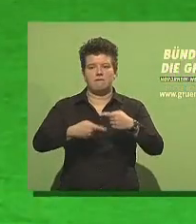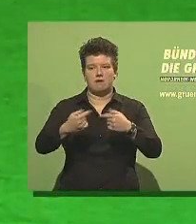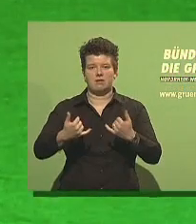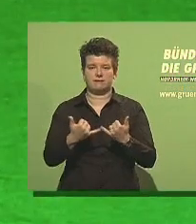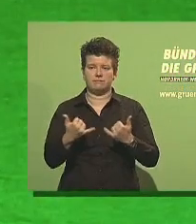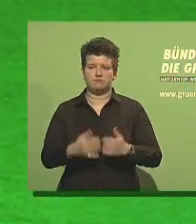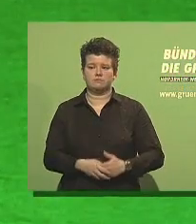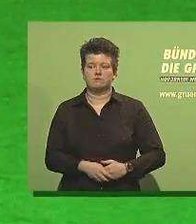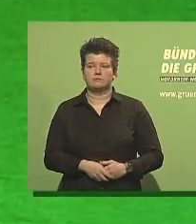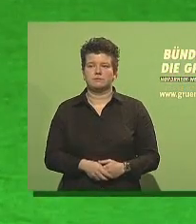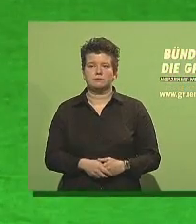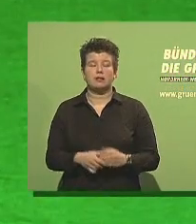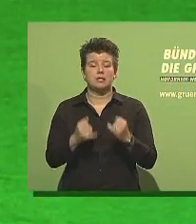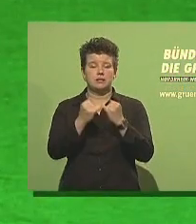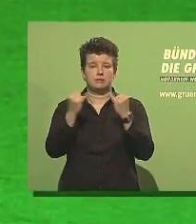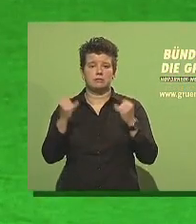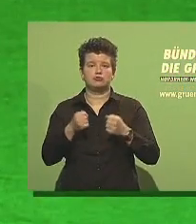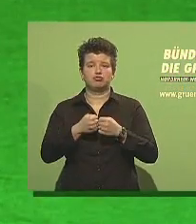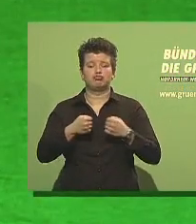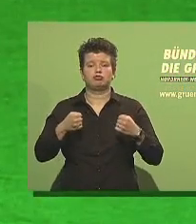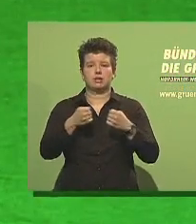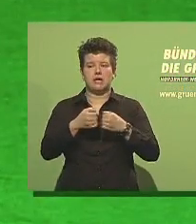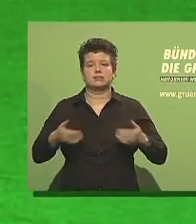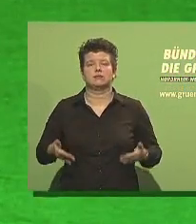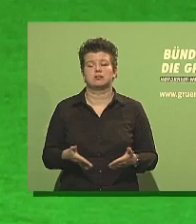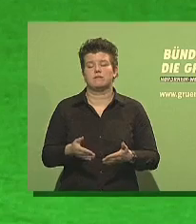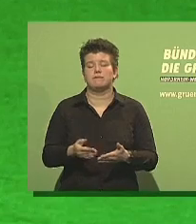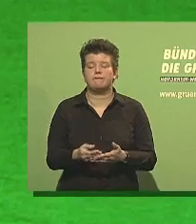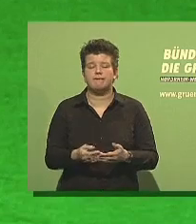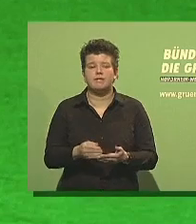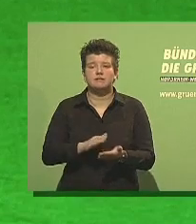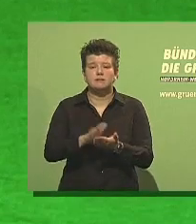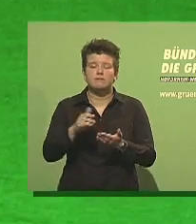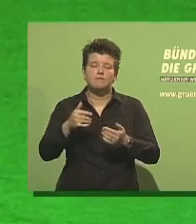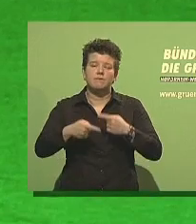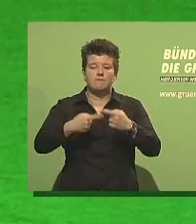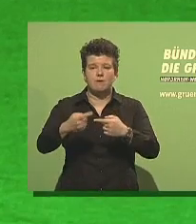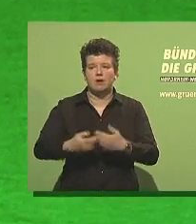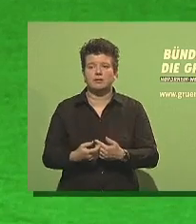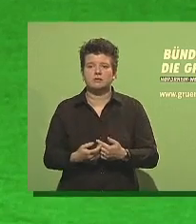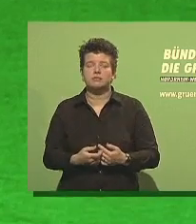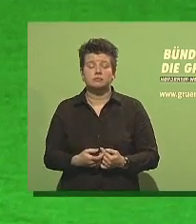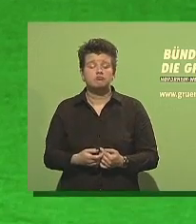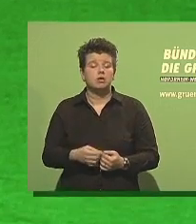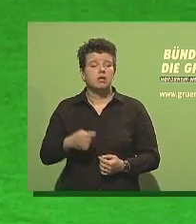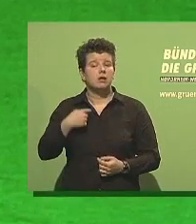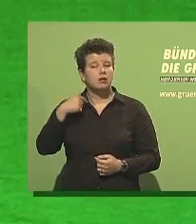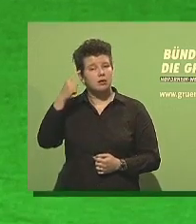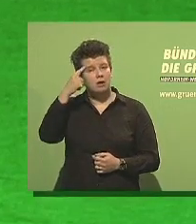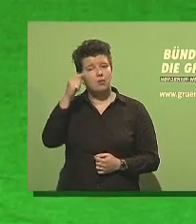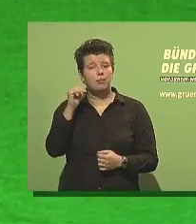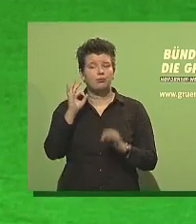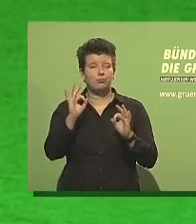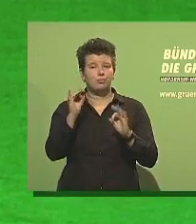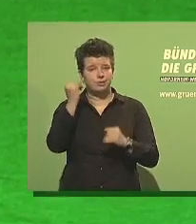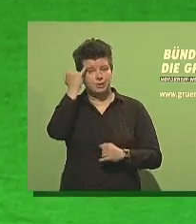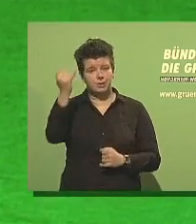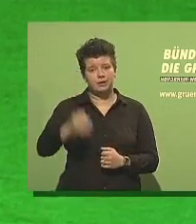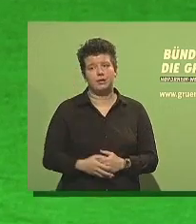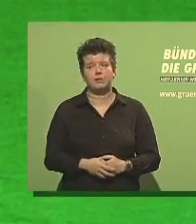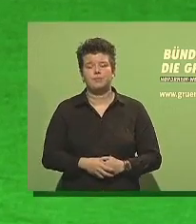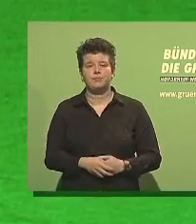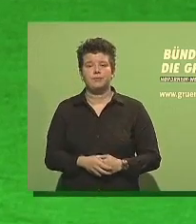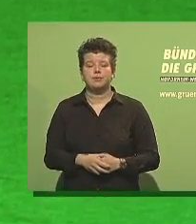Ein internationales Staatsinsolvenzverfahren ist, denke ich, eine sehr gute Idee. Und wir haben in der Grünen